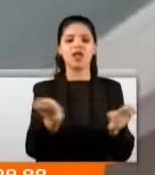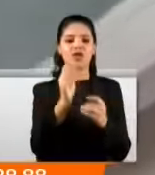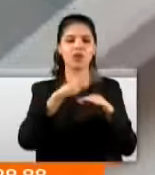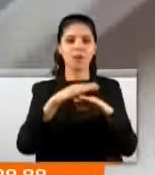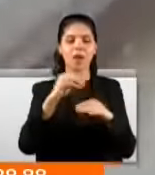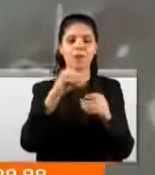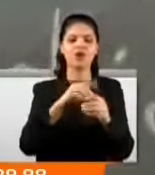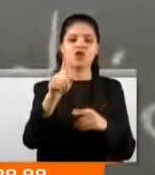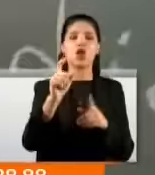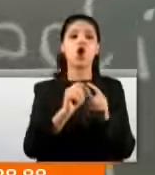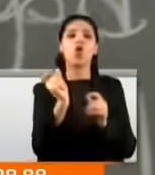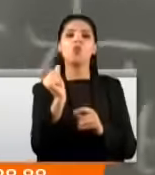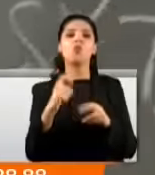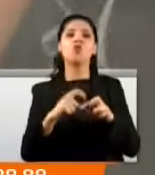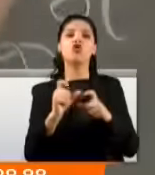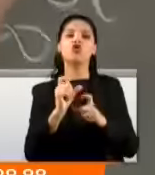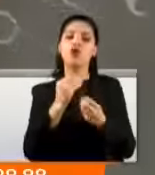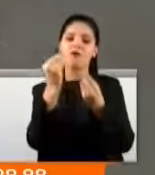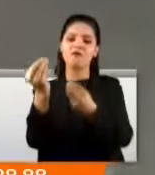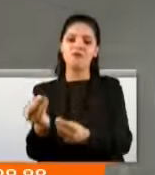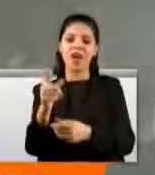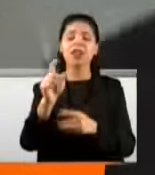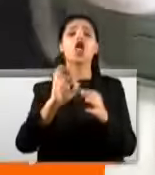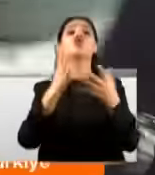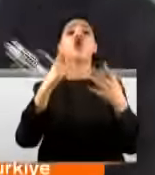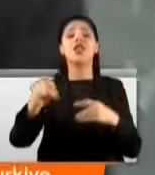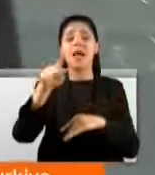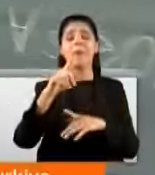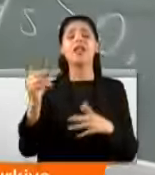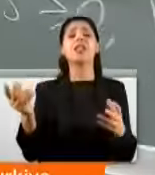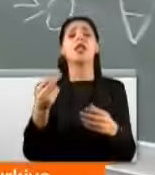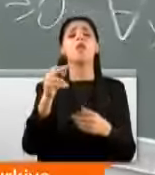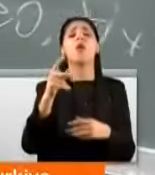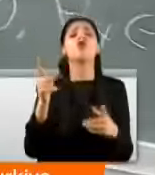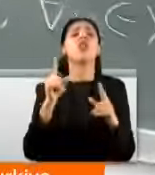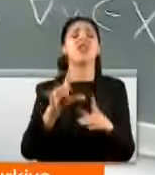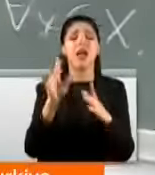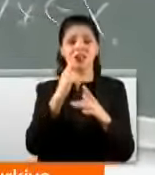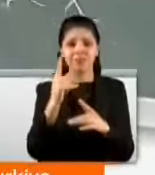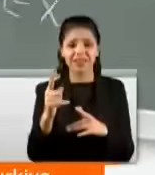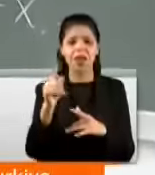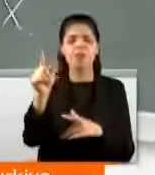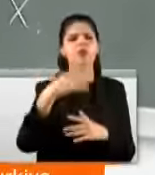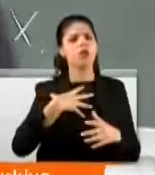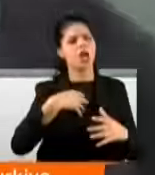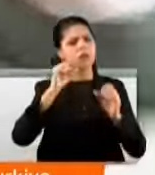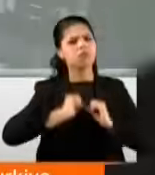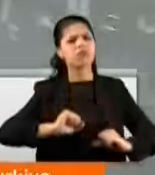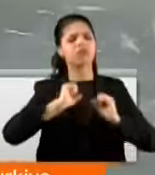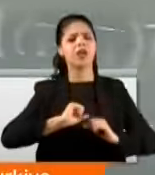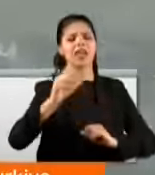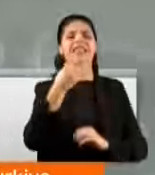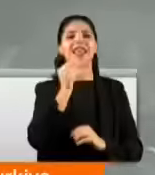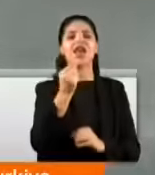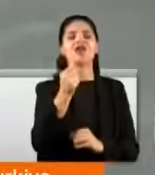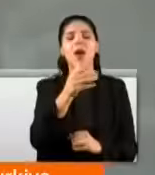ona burs verdi. Nazife Hoca'ya çözemezsin, boşuna uğraşma diyenler de oldu elbette ama onun bu azmi genç bilim kadını